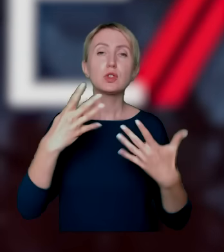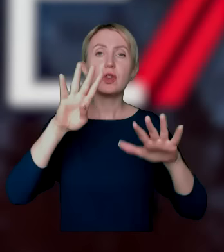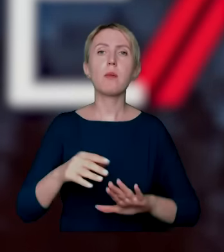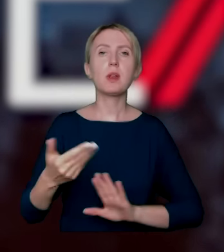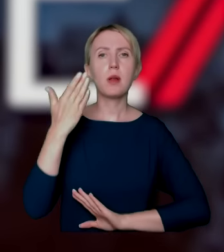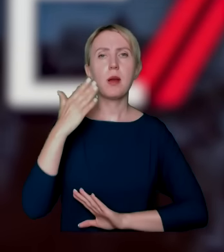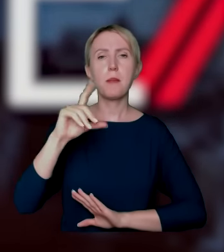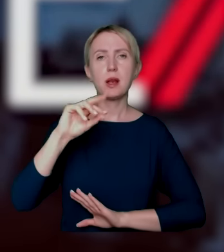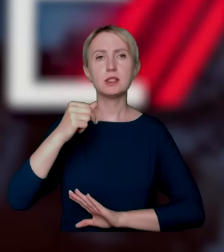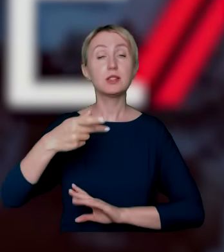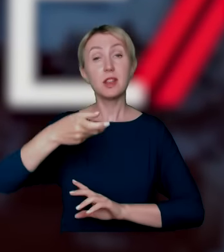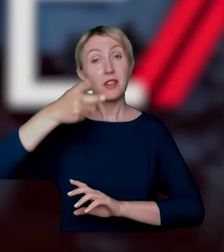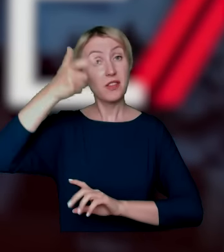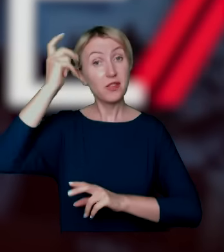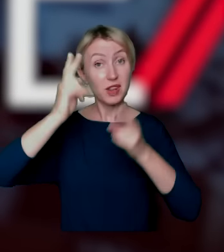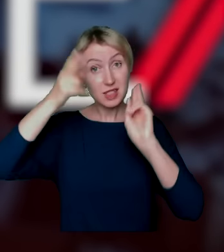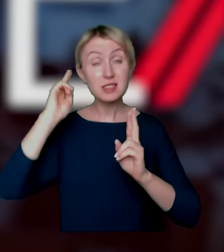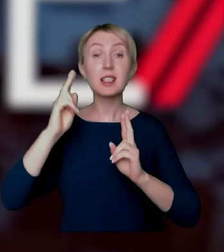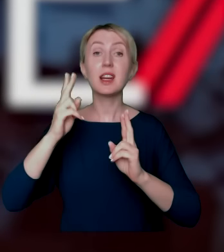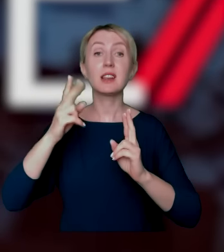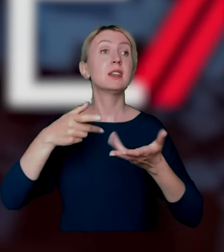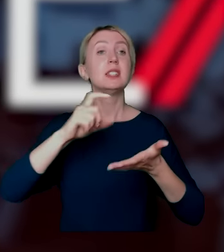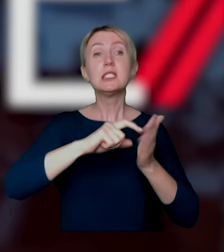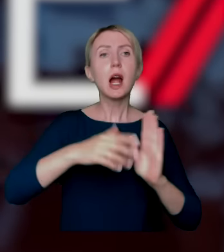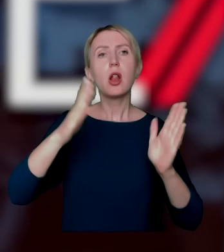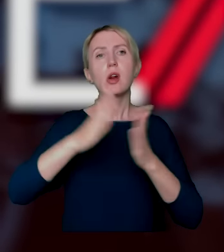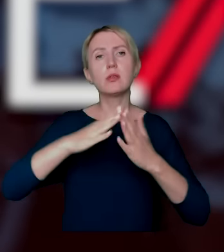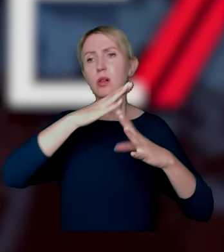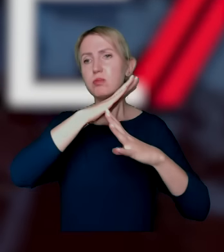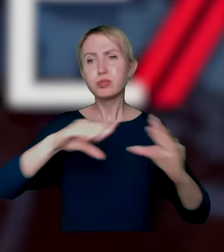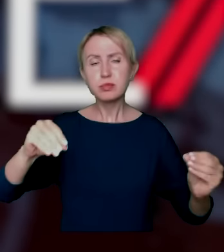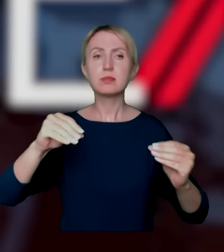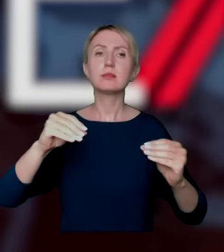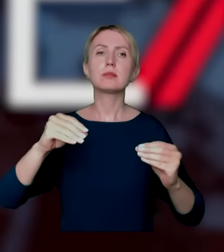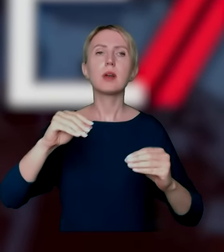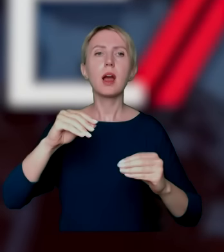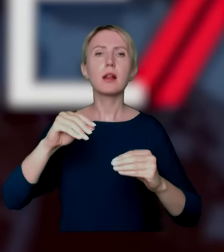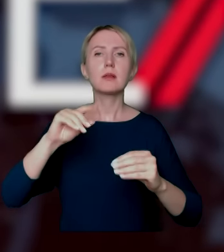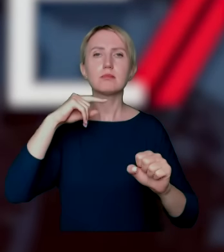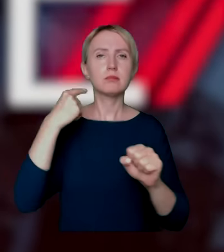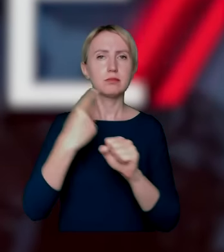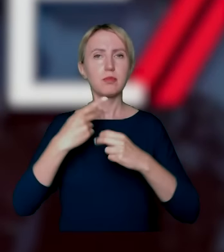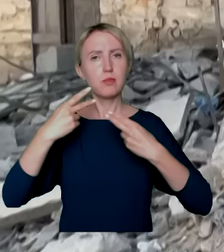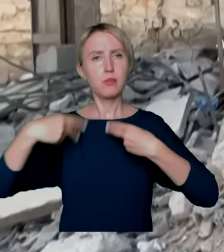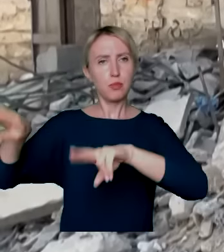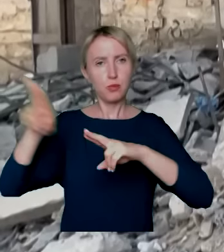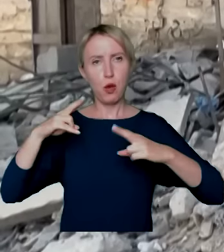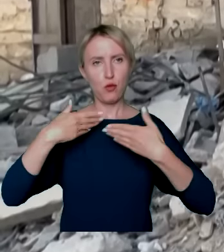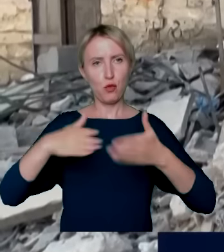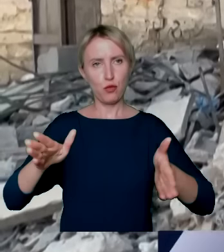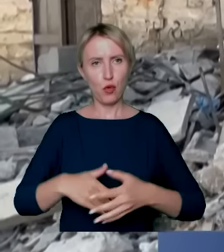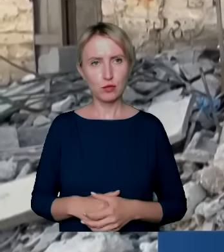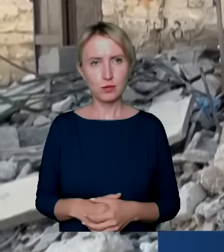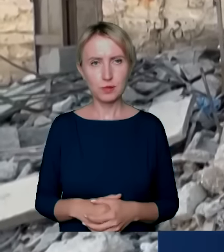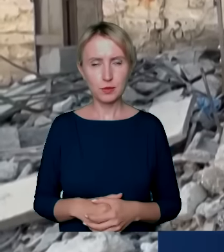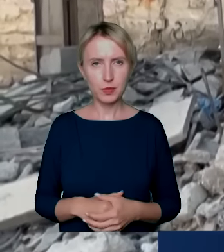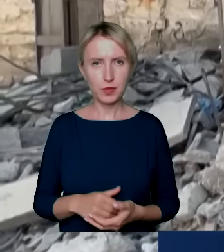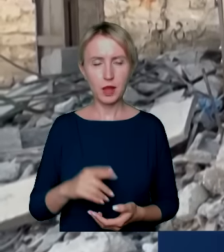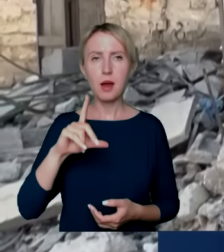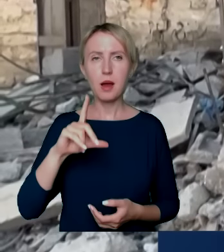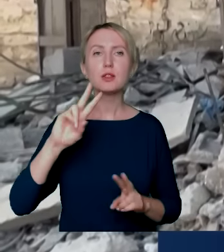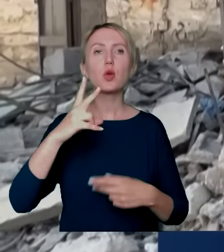fryzjer stracił swój salon i dom w wyniku bombardowania. Postanowił go jednak otworzyć ponownie. Palestyński fryzjer otworzył